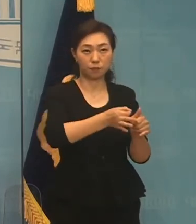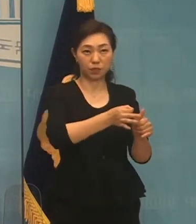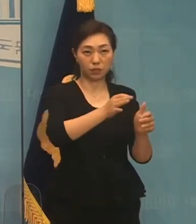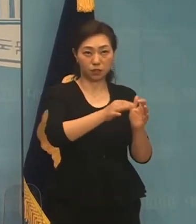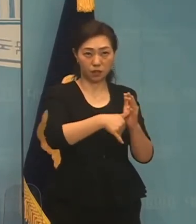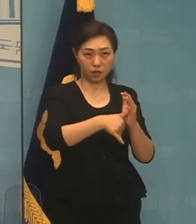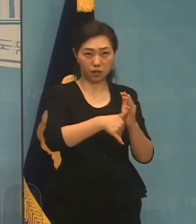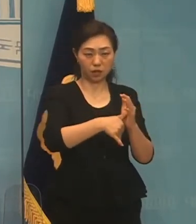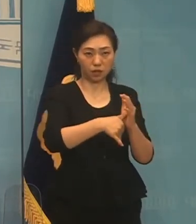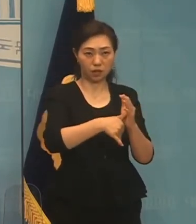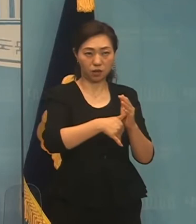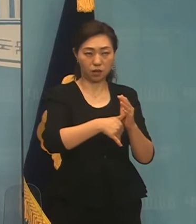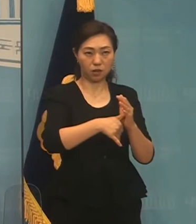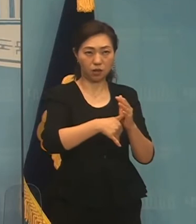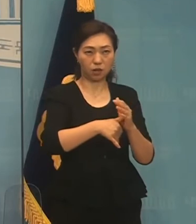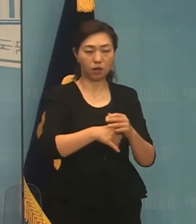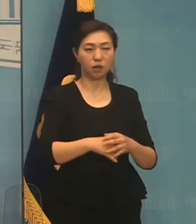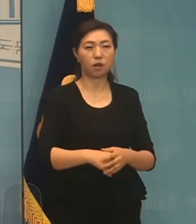학력별